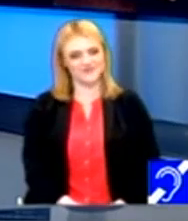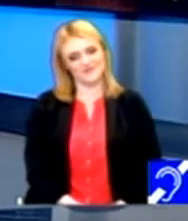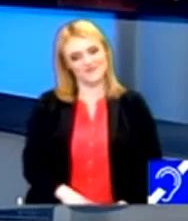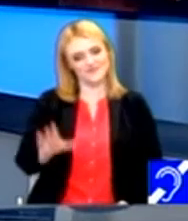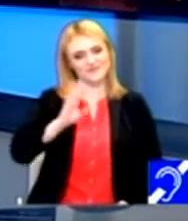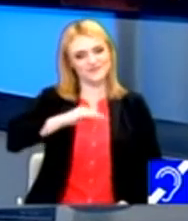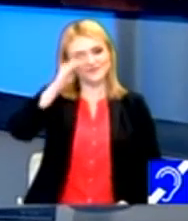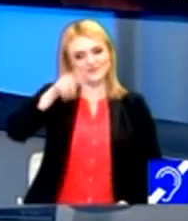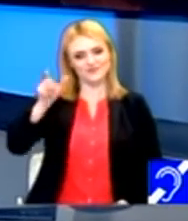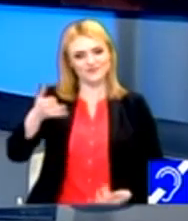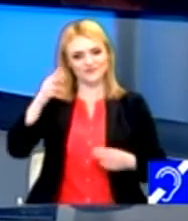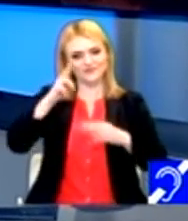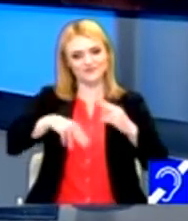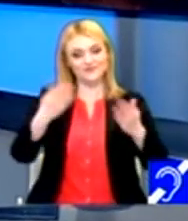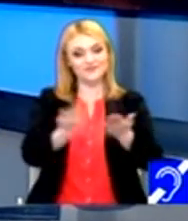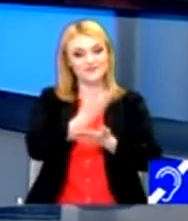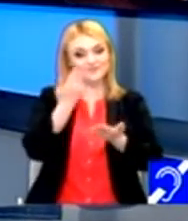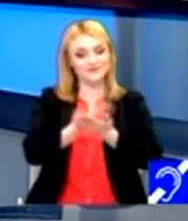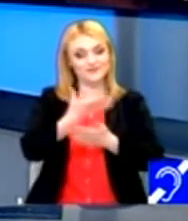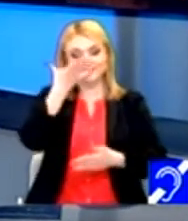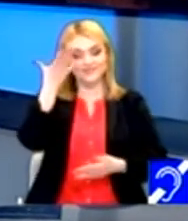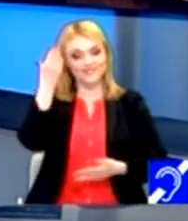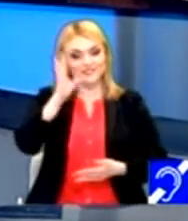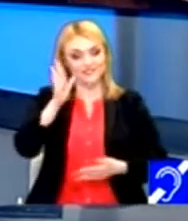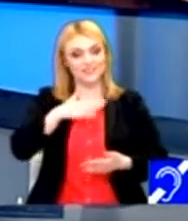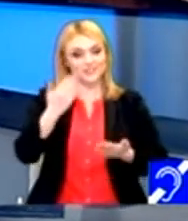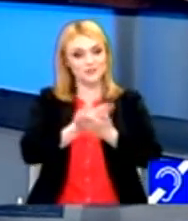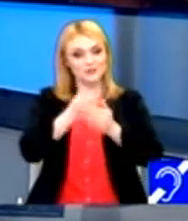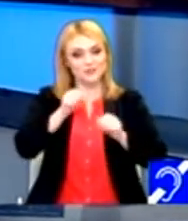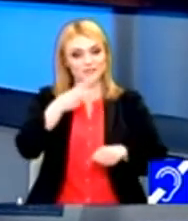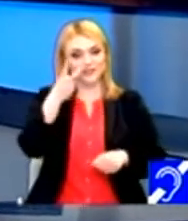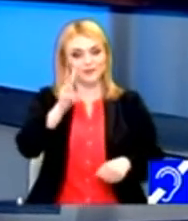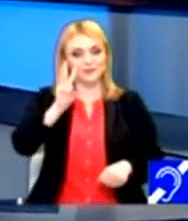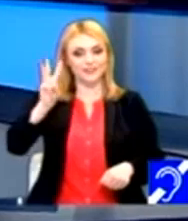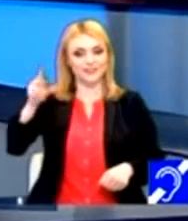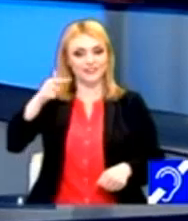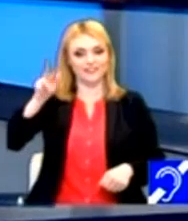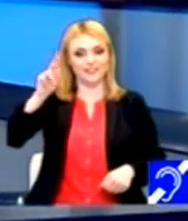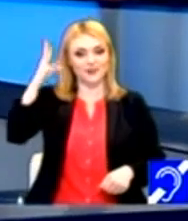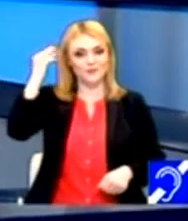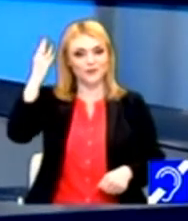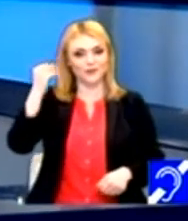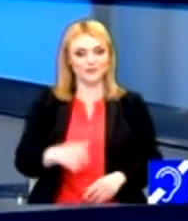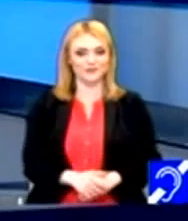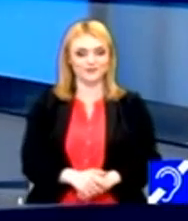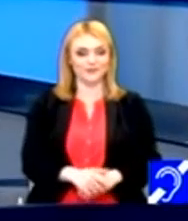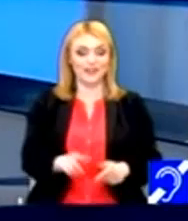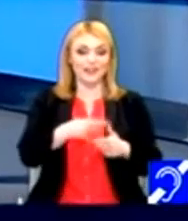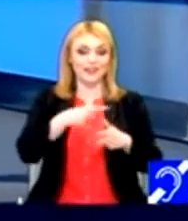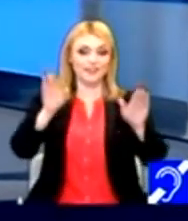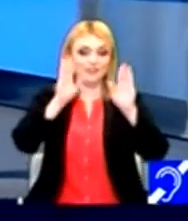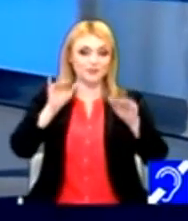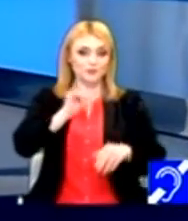la domiciliu. Și începând cu ziua de mâine, pacienții cu forme ușoare, care nu